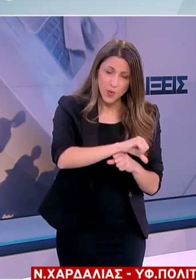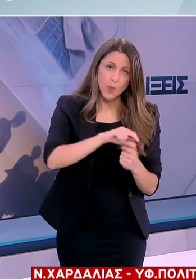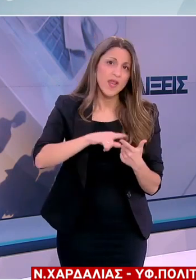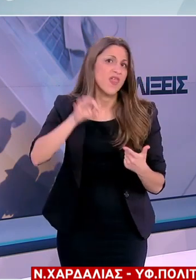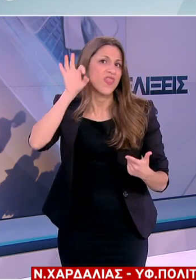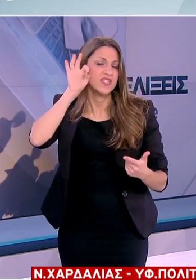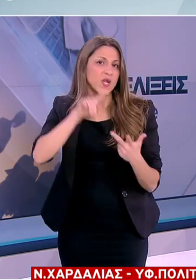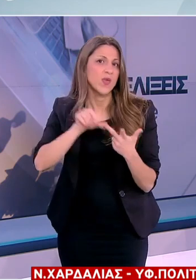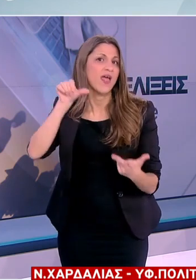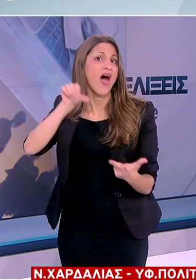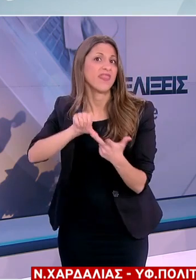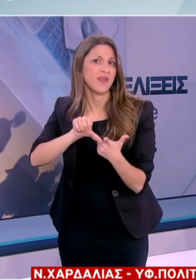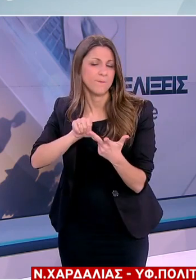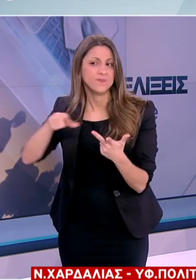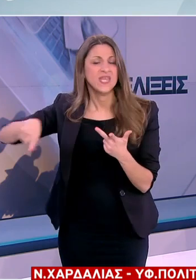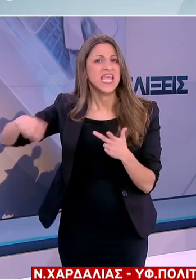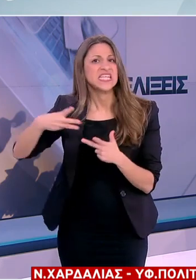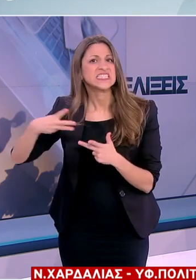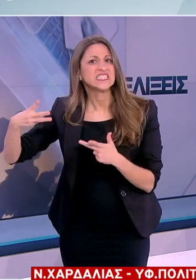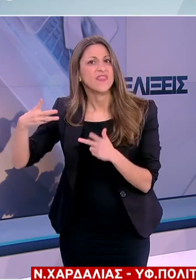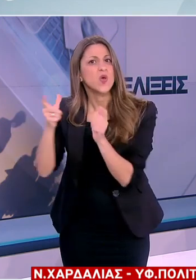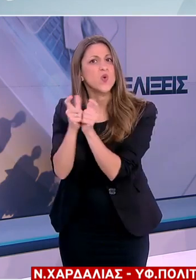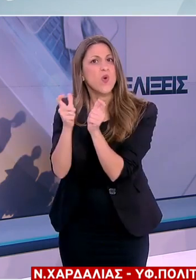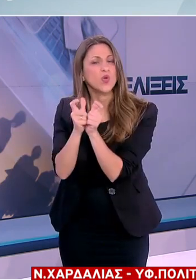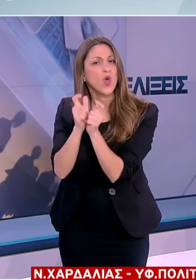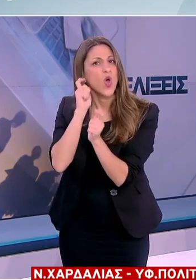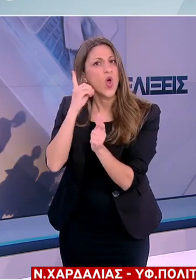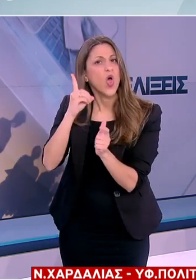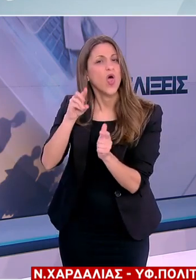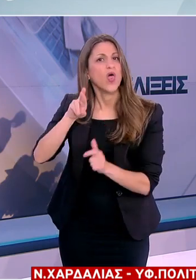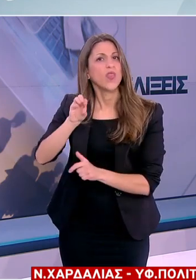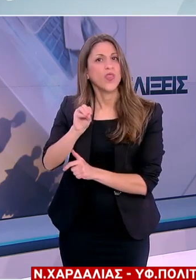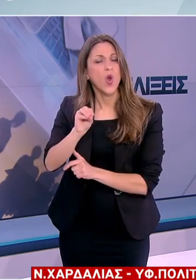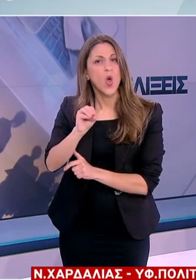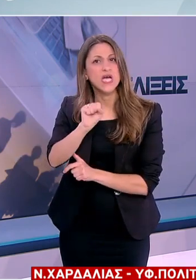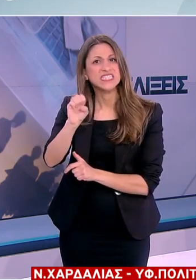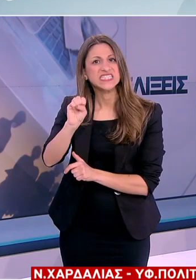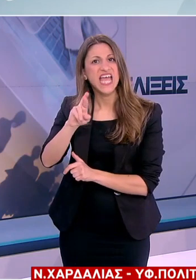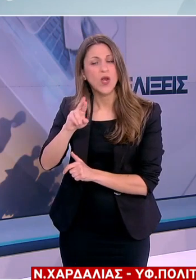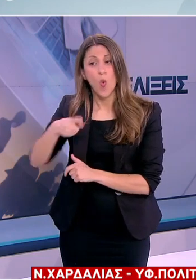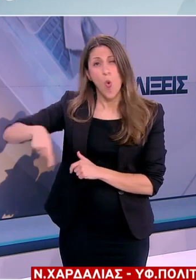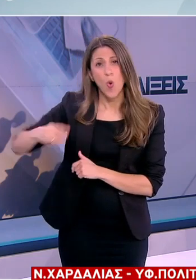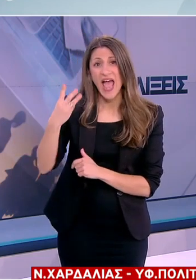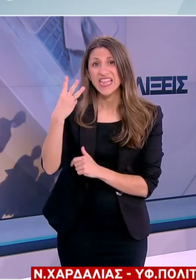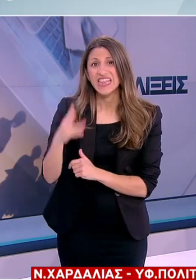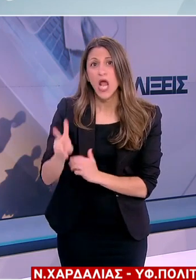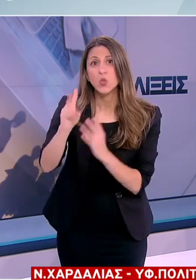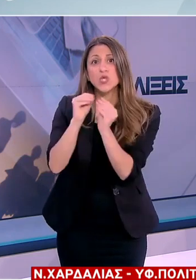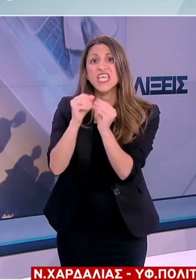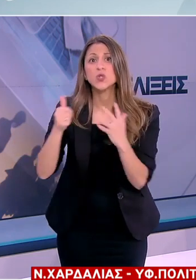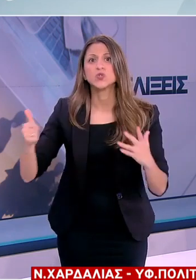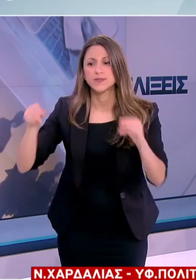από το Δροσερό και από την περιοχή του Τόπιρου. και τα 326 δείγματα μετά τις